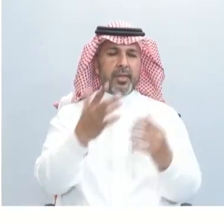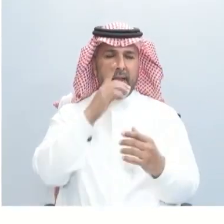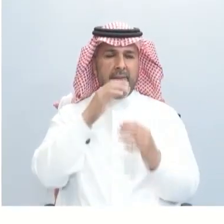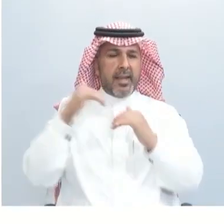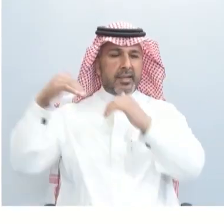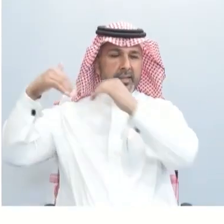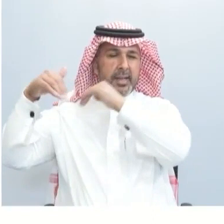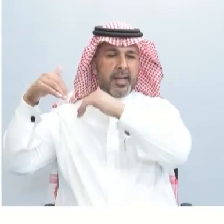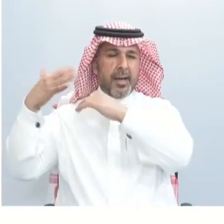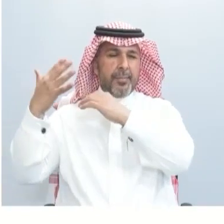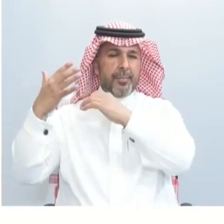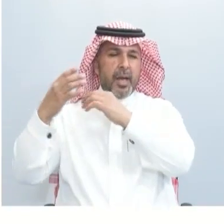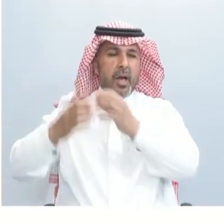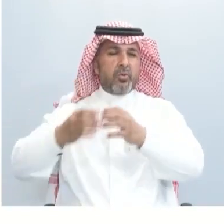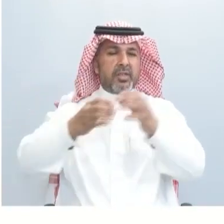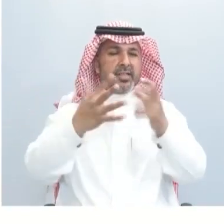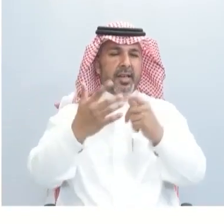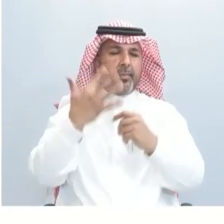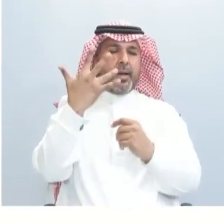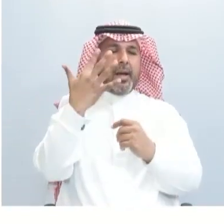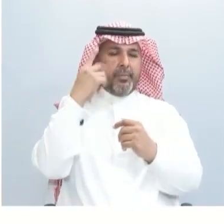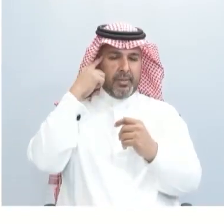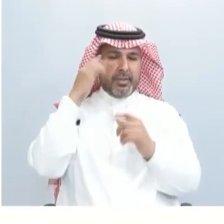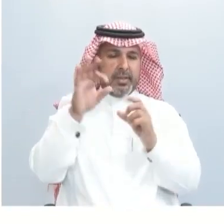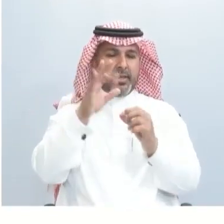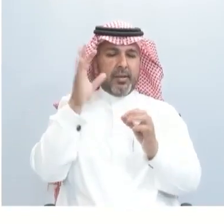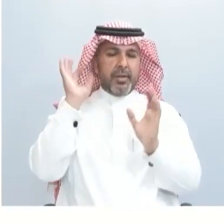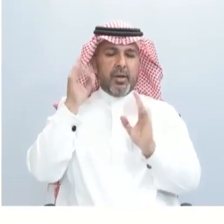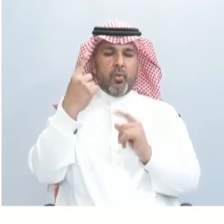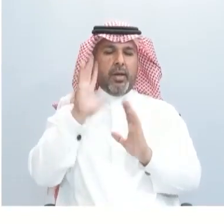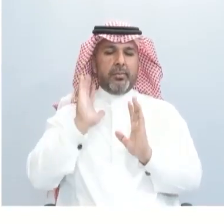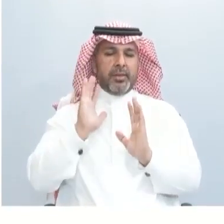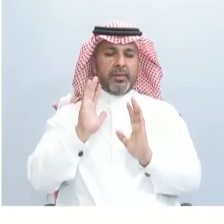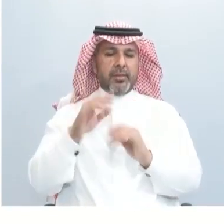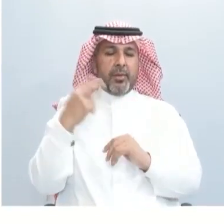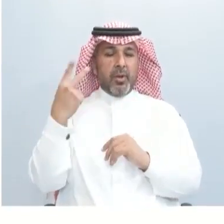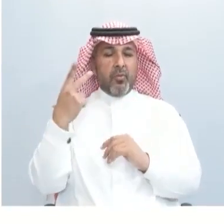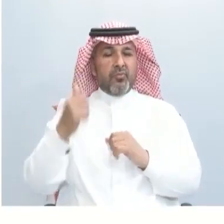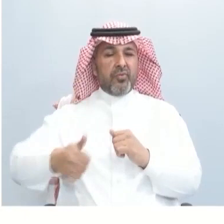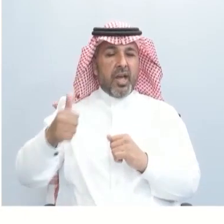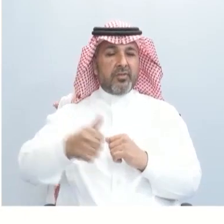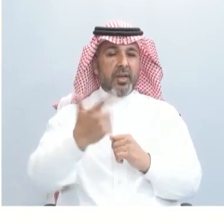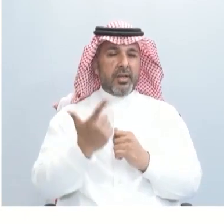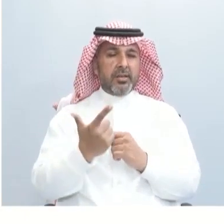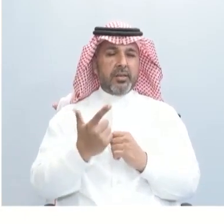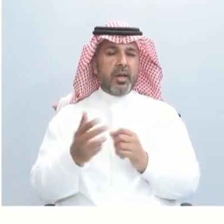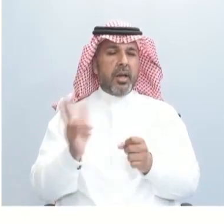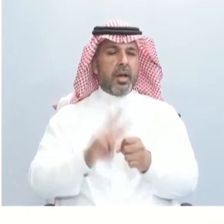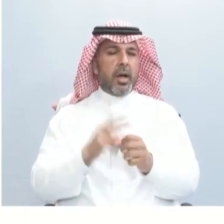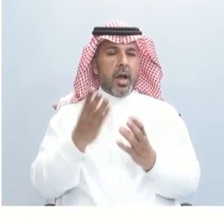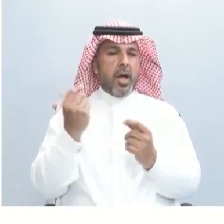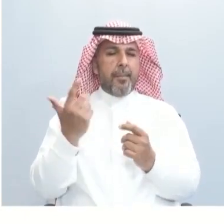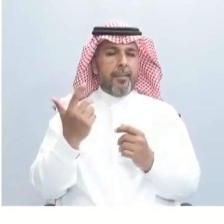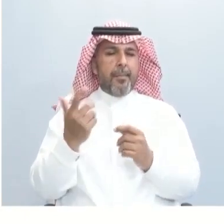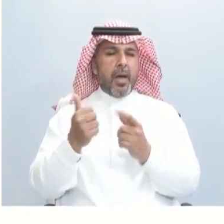يكون فاز في مرحله واحده طيب لو فاز في مرحلتين لاحظ هنا مثلث باسكال